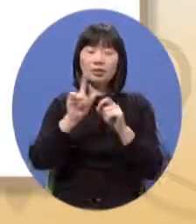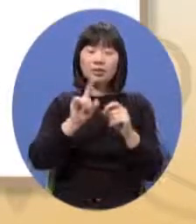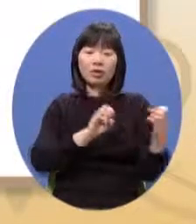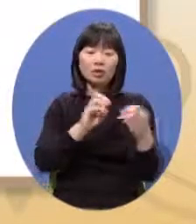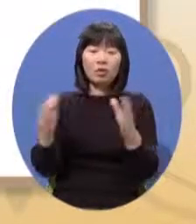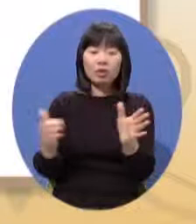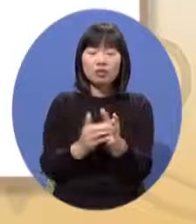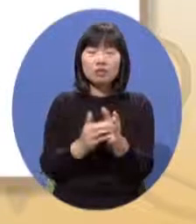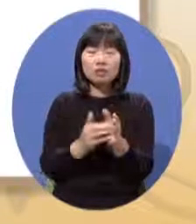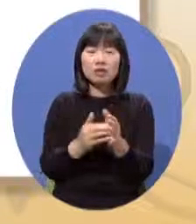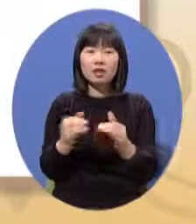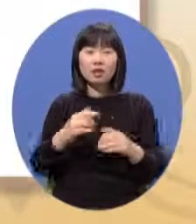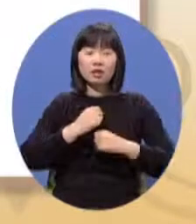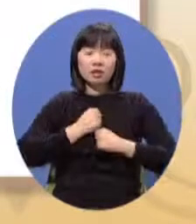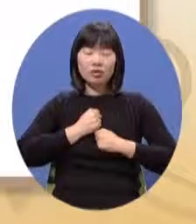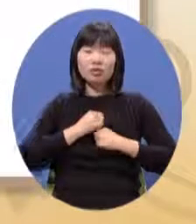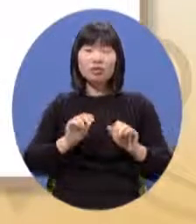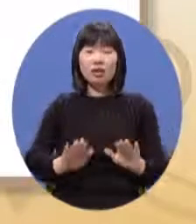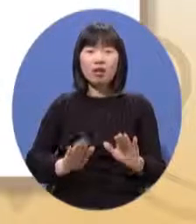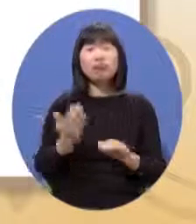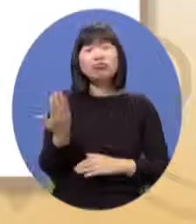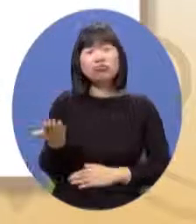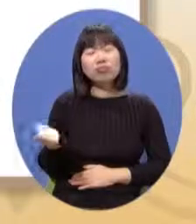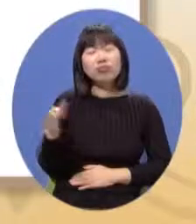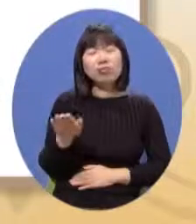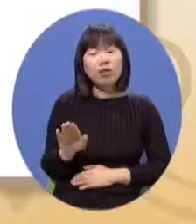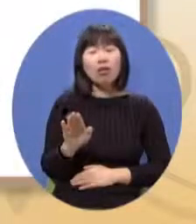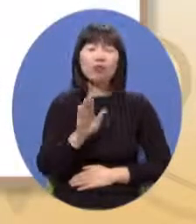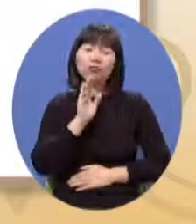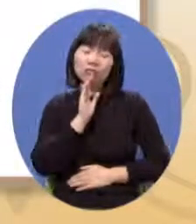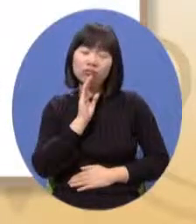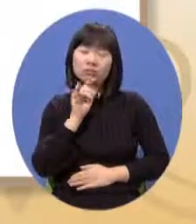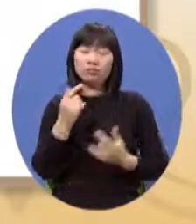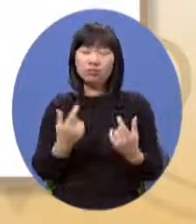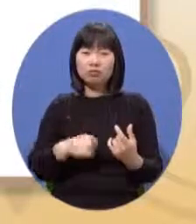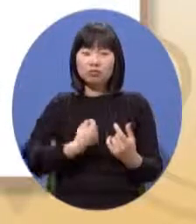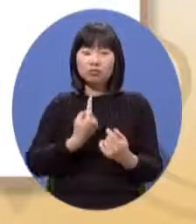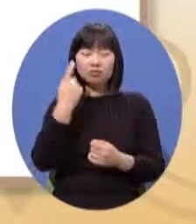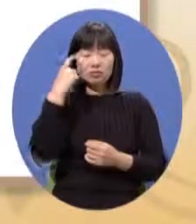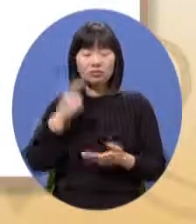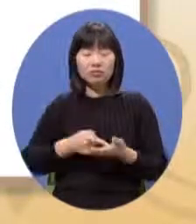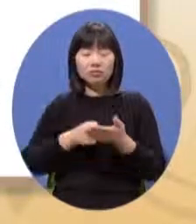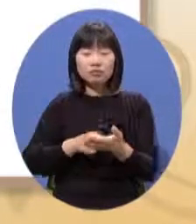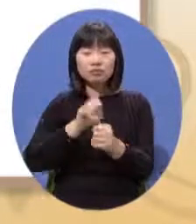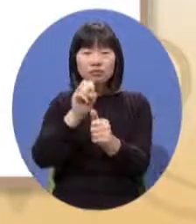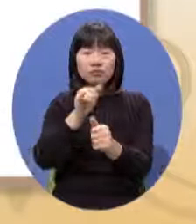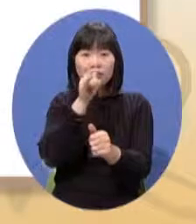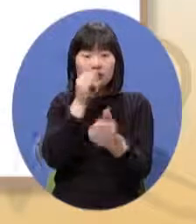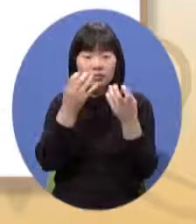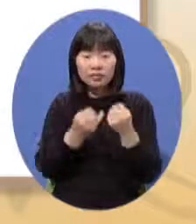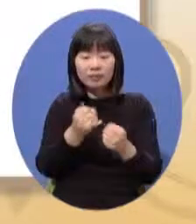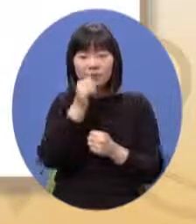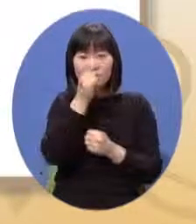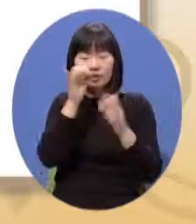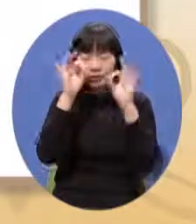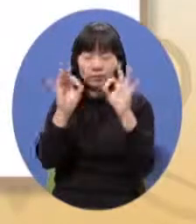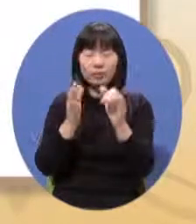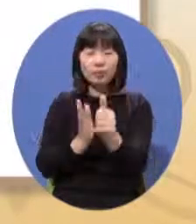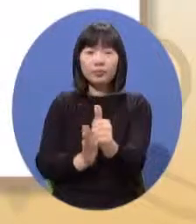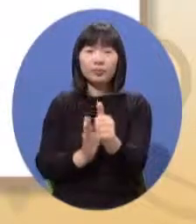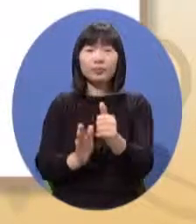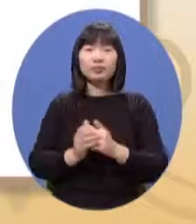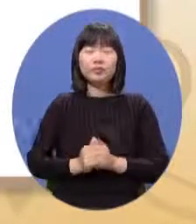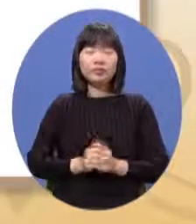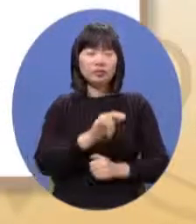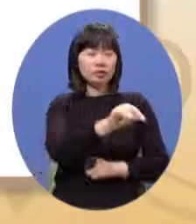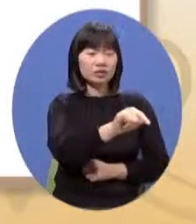대화 끝날 무렵에나 조심스럽게 그런데 사실은 이러면서 자신의 의사를 이야기하는 게 맞는지 네. 체크해 보셔야 되고요.